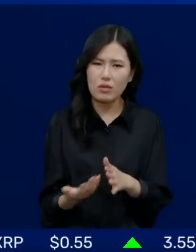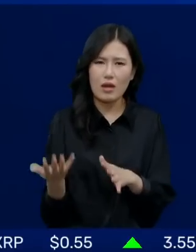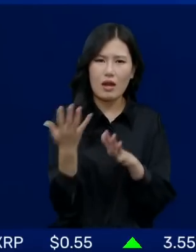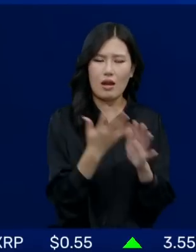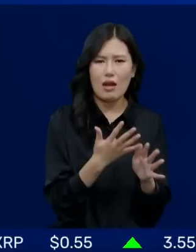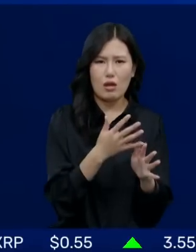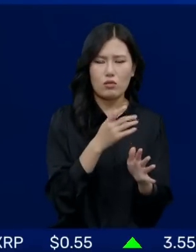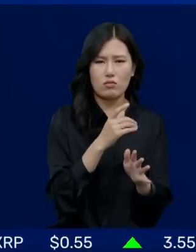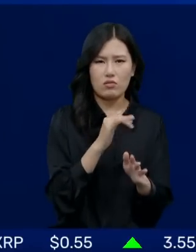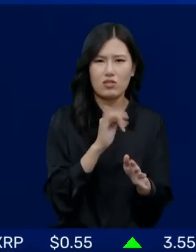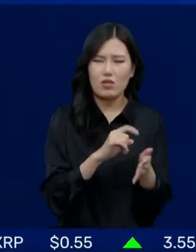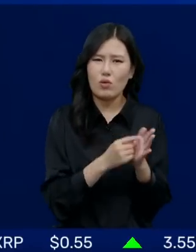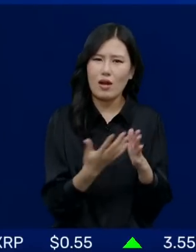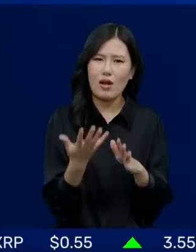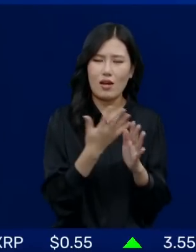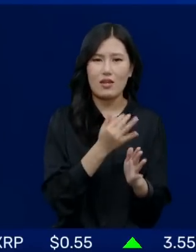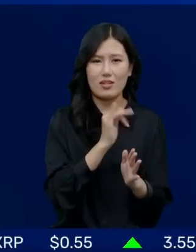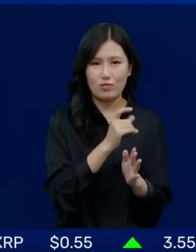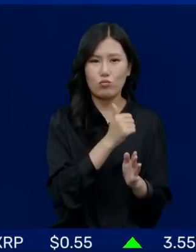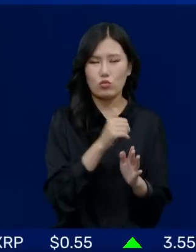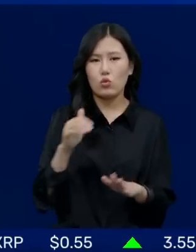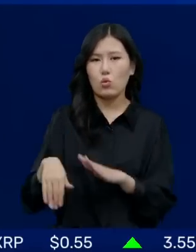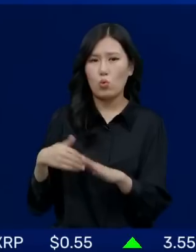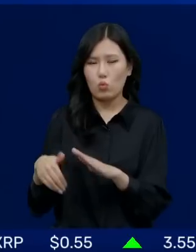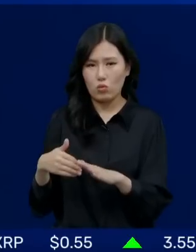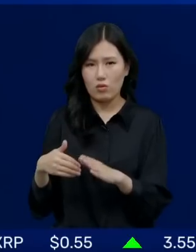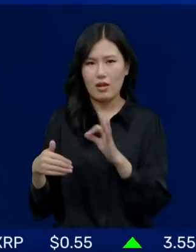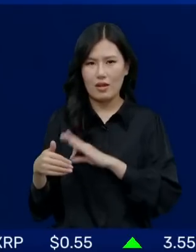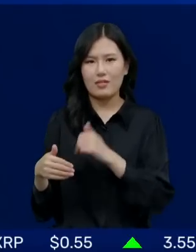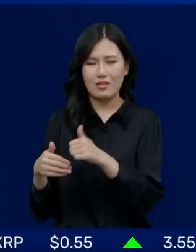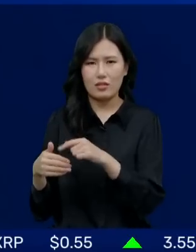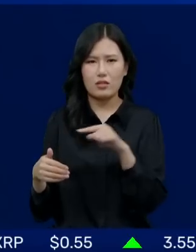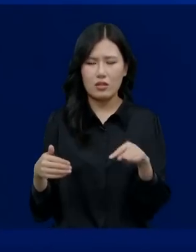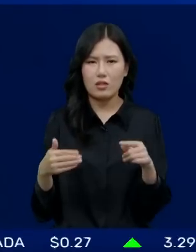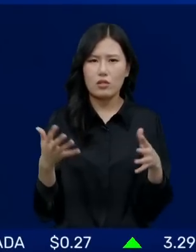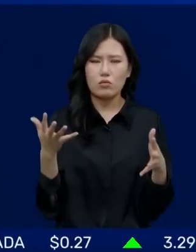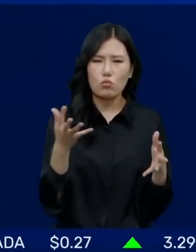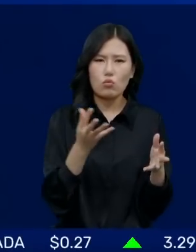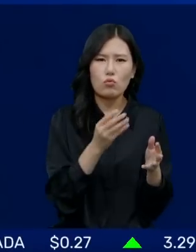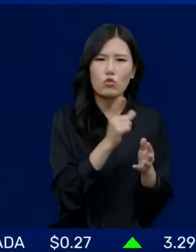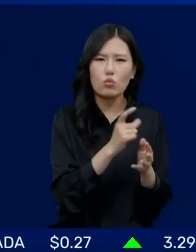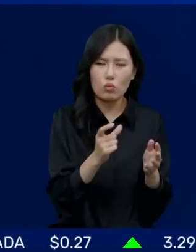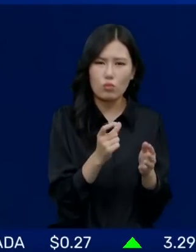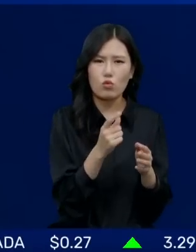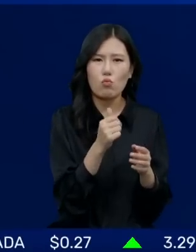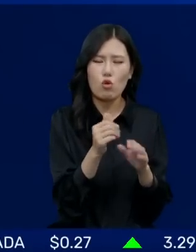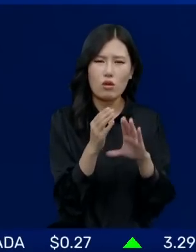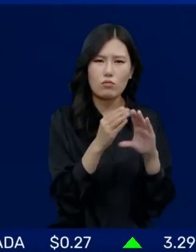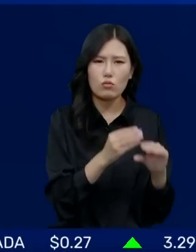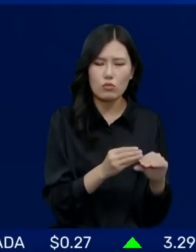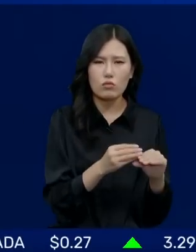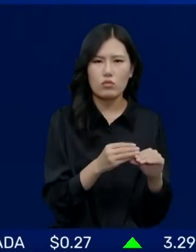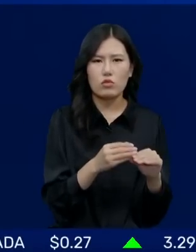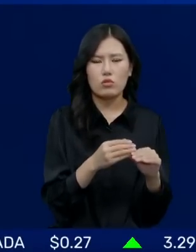бүтээмж нь одоо энэ уул уурхаа салбараас 10 дахин бага буюу 7-8 сая төгрөгийн бүтээгдэхүүн үйлдвэрлэдэг судалгааны үр дүн гарсан